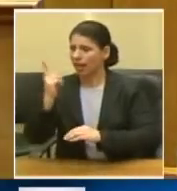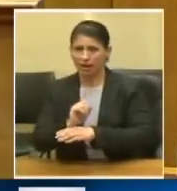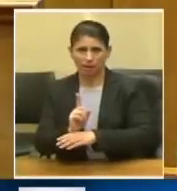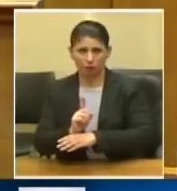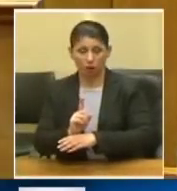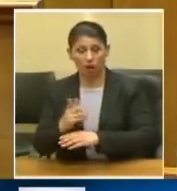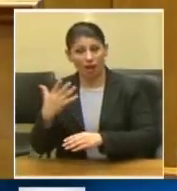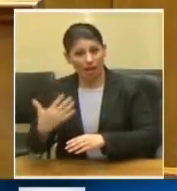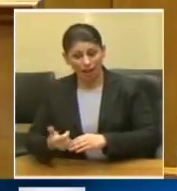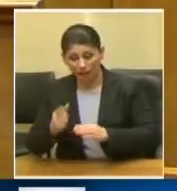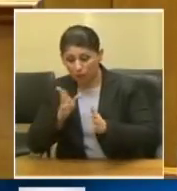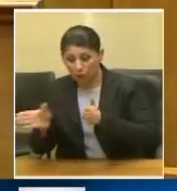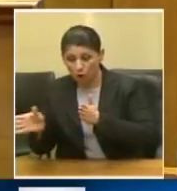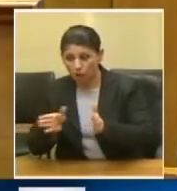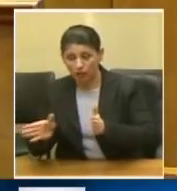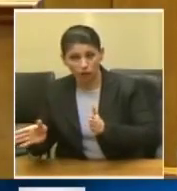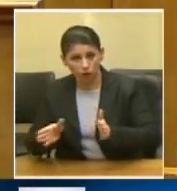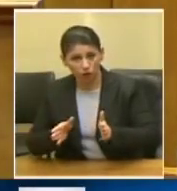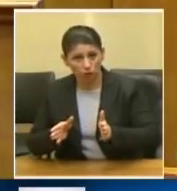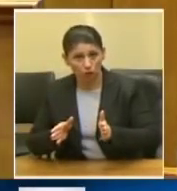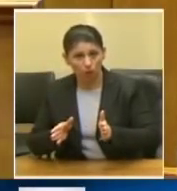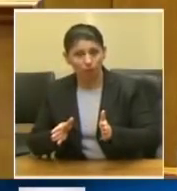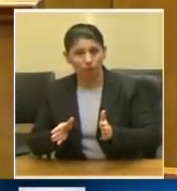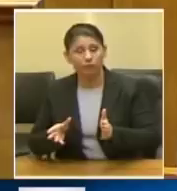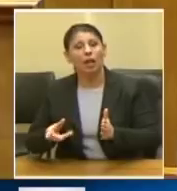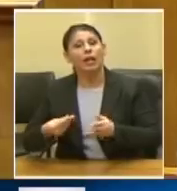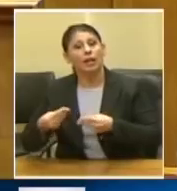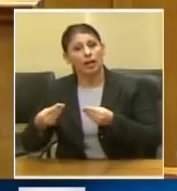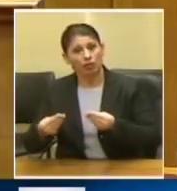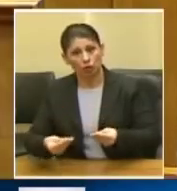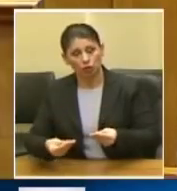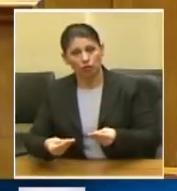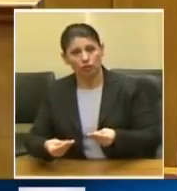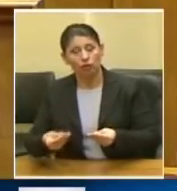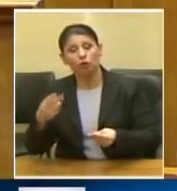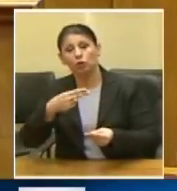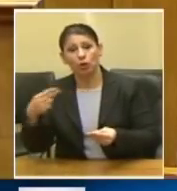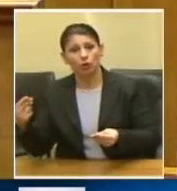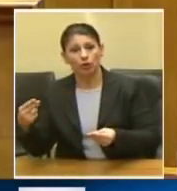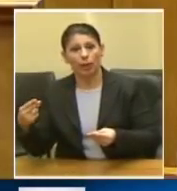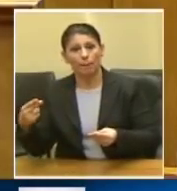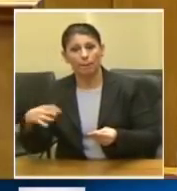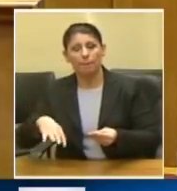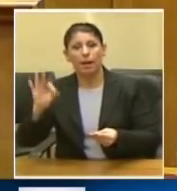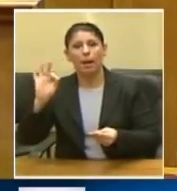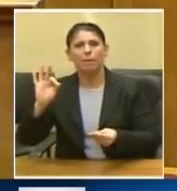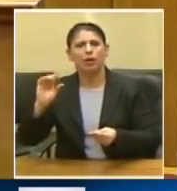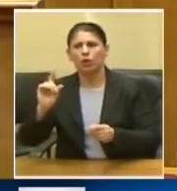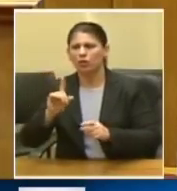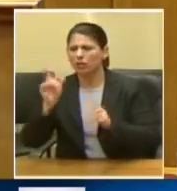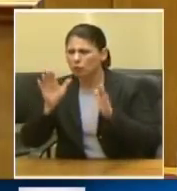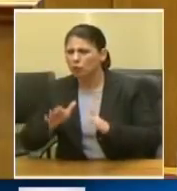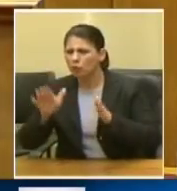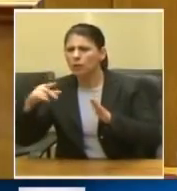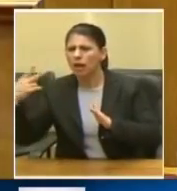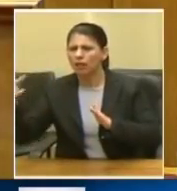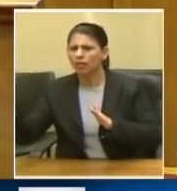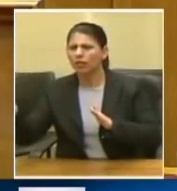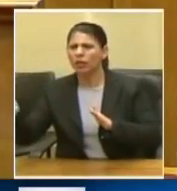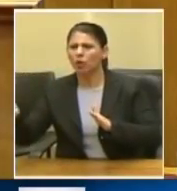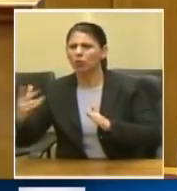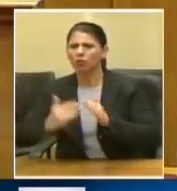έχετε τον προσανατολισμό να δώσετε το ζήτημα της εκλογής του Μουφτή. Λέει ο κύριος Τσίπρας,